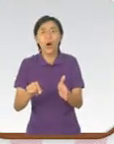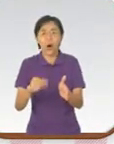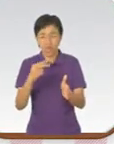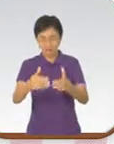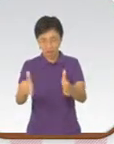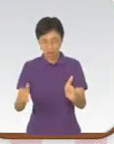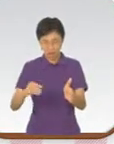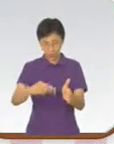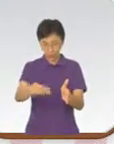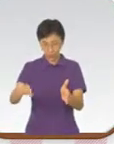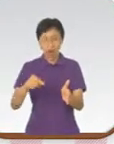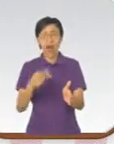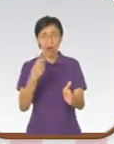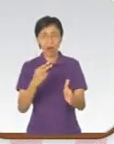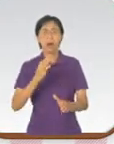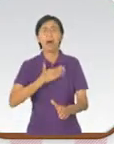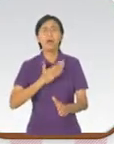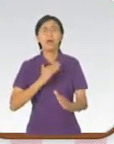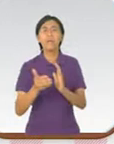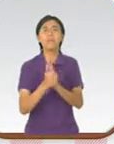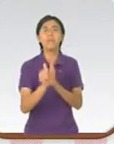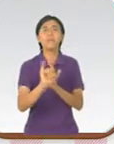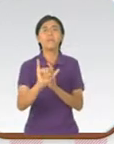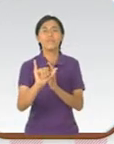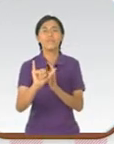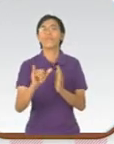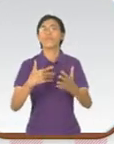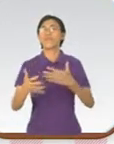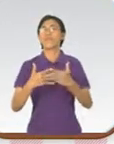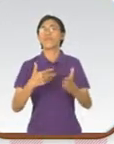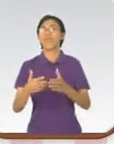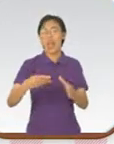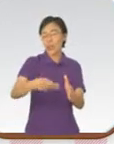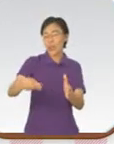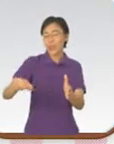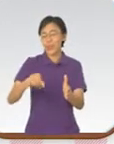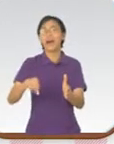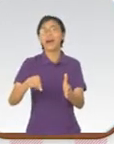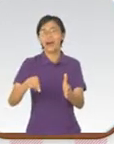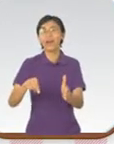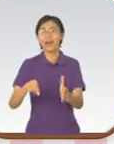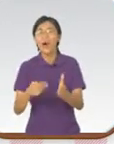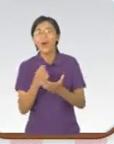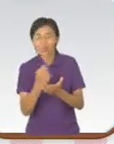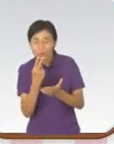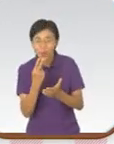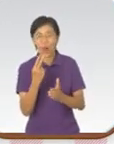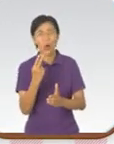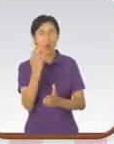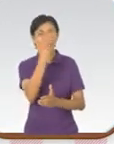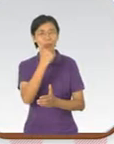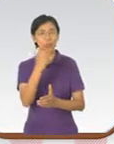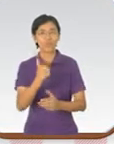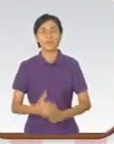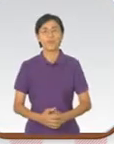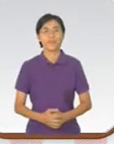า ใช่จริงๆแล้วอาจจะอุ้ยเรายังไม่ค่อยเก่งเท่าไหร่นะเราทำเป็นแบบไม่ตั้งใจไว้ก่อนอะไรอย่างเงี้ยก็จะช่วยได ้ต้องเอาแบบนานๆเลยใช่ไหมคร ับ